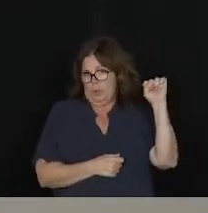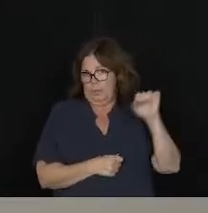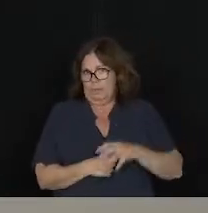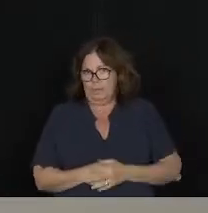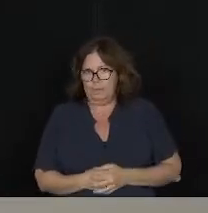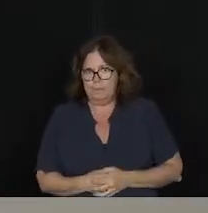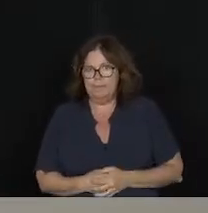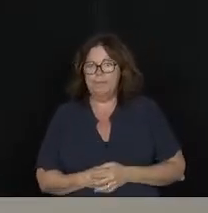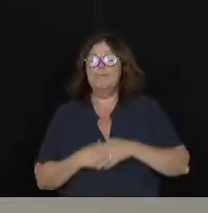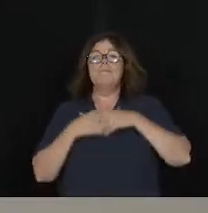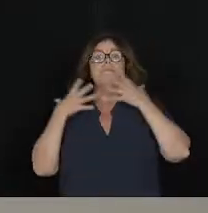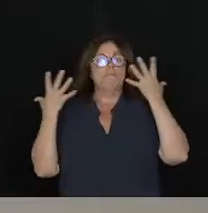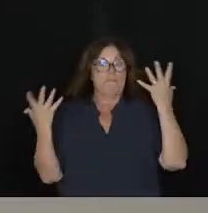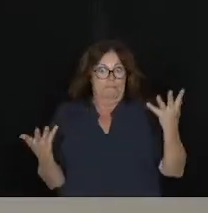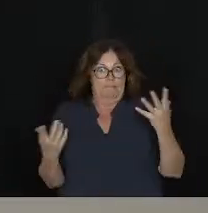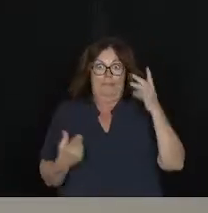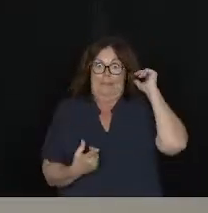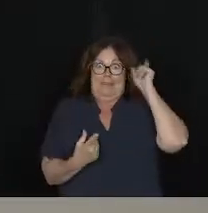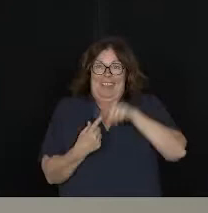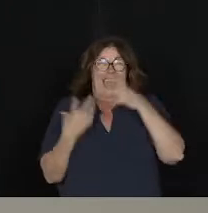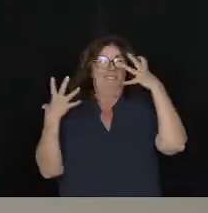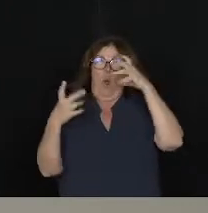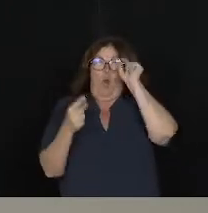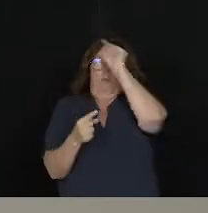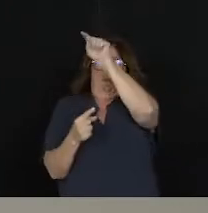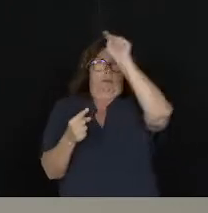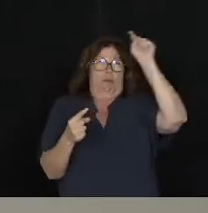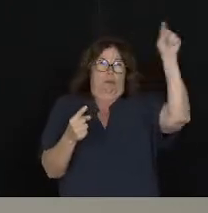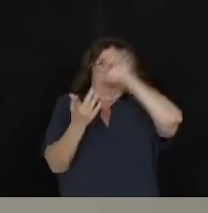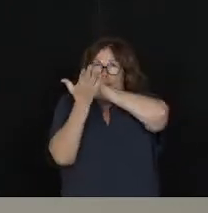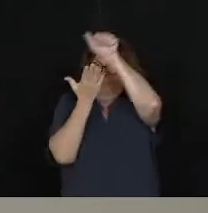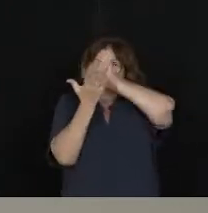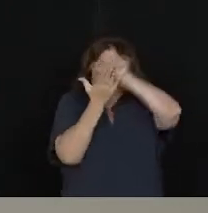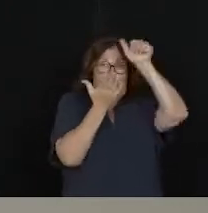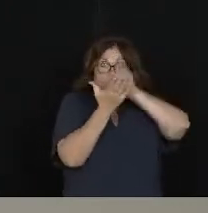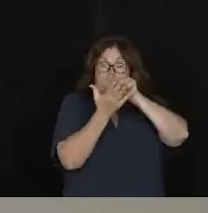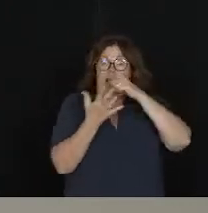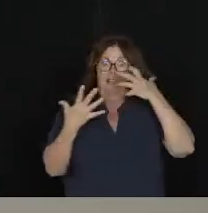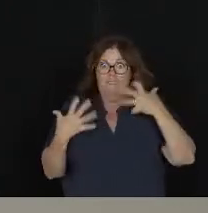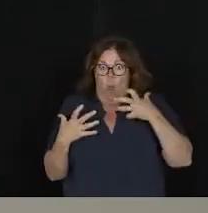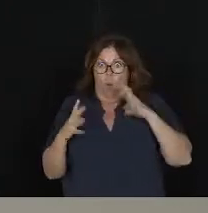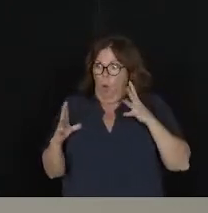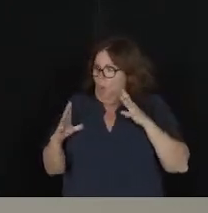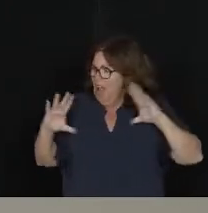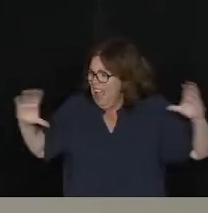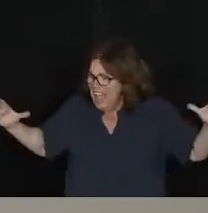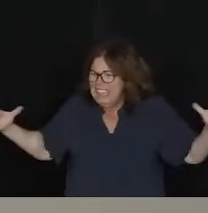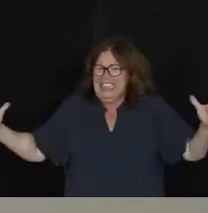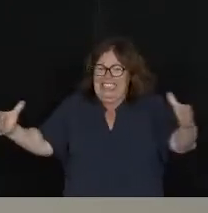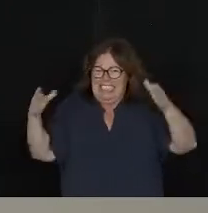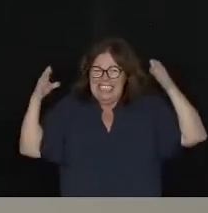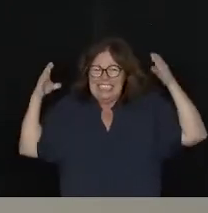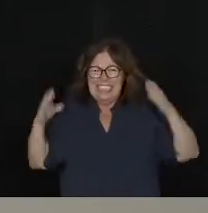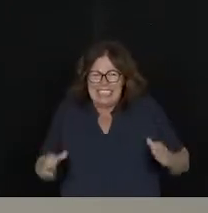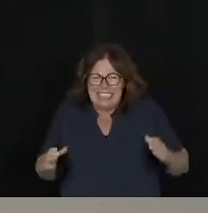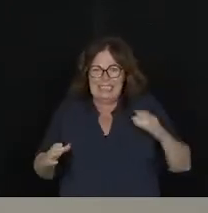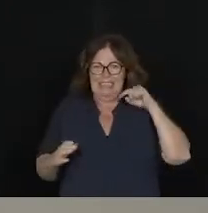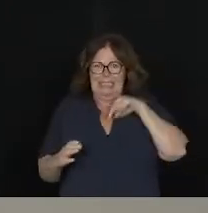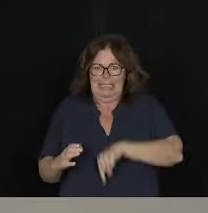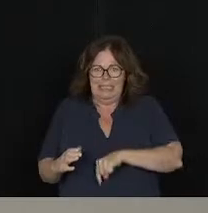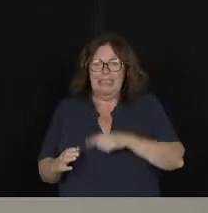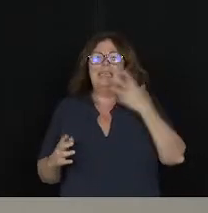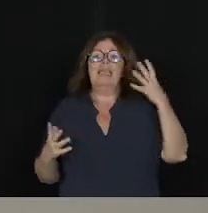ce qui donne cette unité à cet adversaire, c'est évidemment l'adversaire, le drahtzieher, hein, le grand